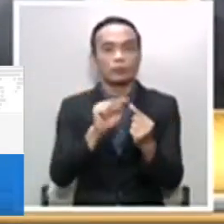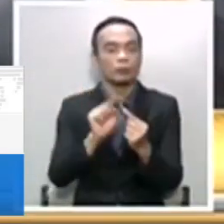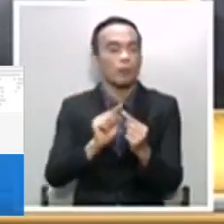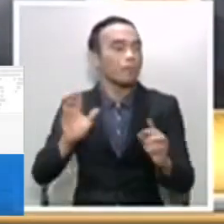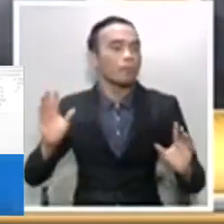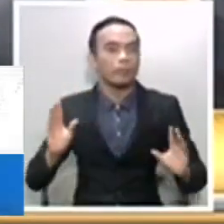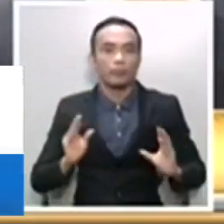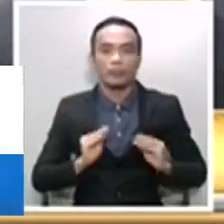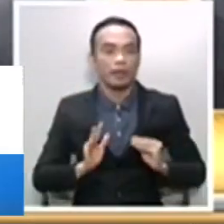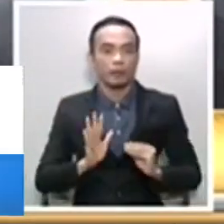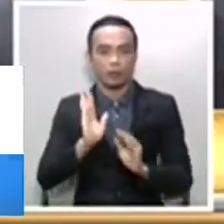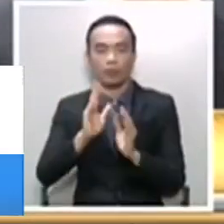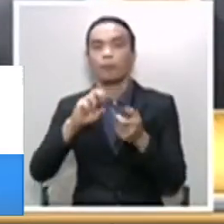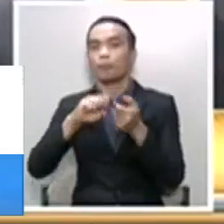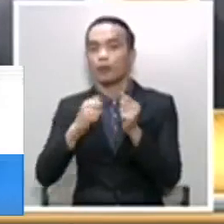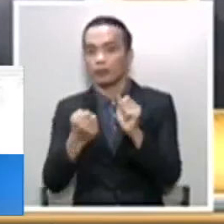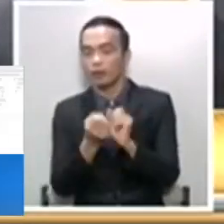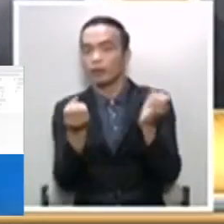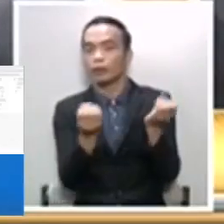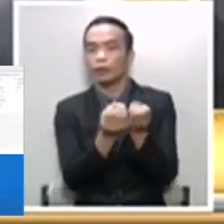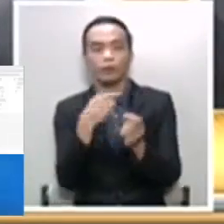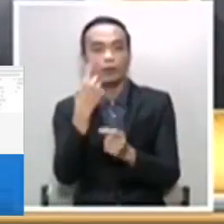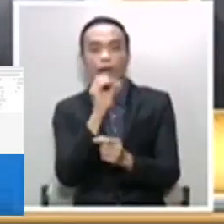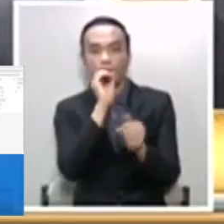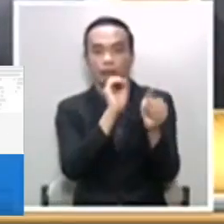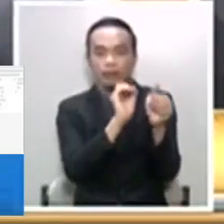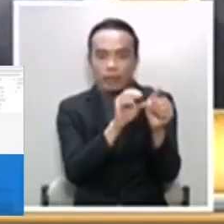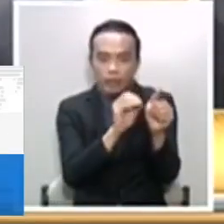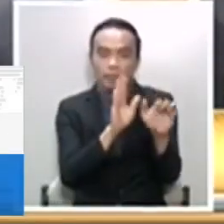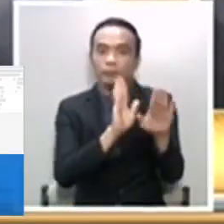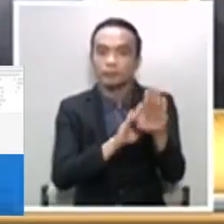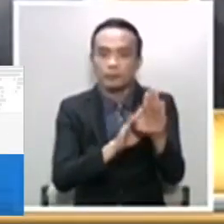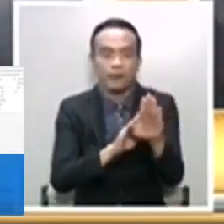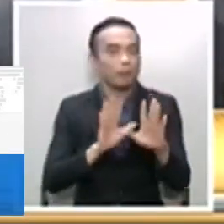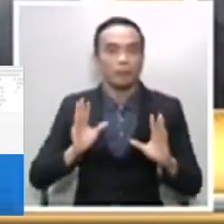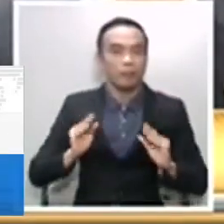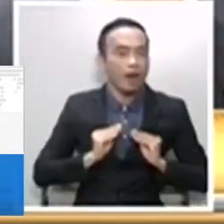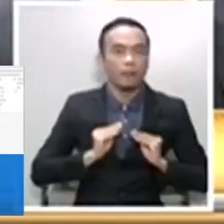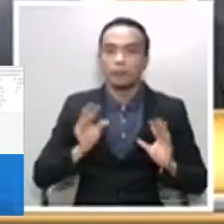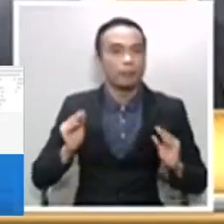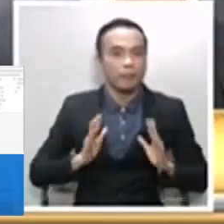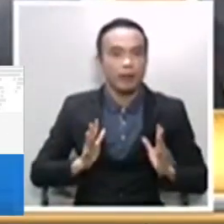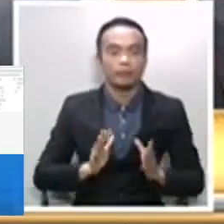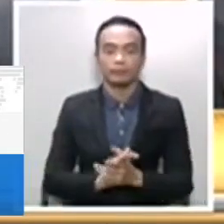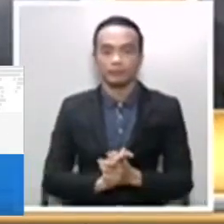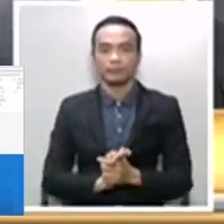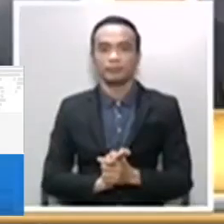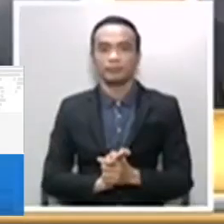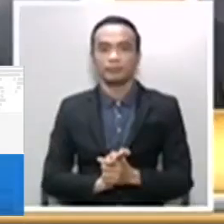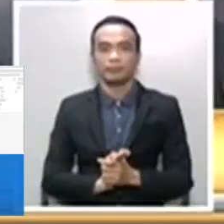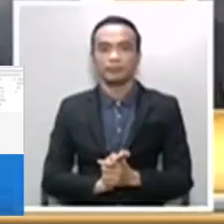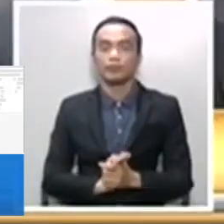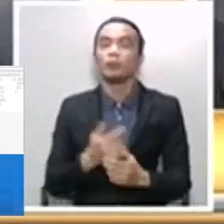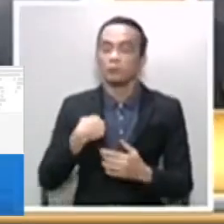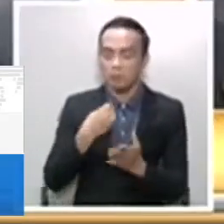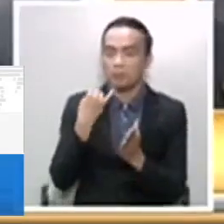ฟังข้อท้วงติงจากผู้หวังดีทุกฝ่ายไม่ยอมรับรู้ว่าตนเองทำสิ่ง